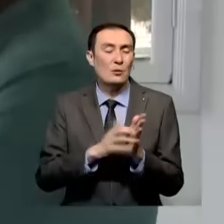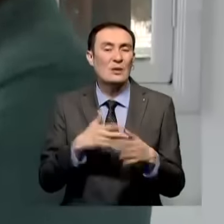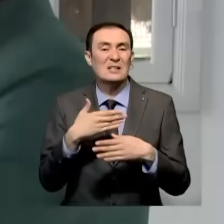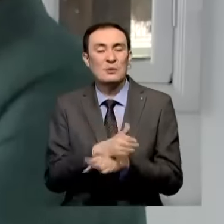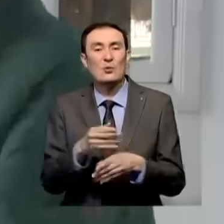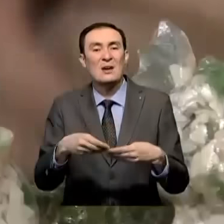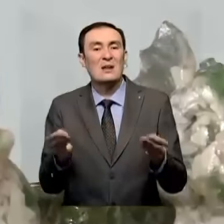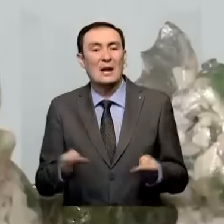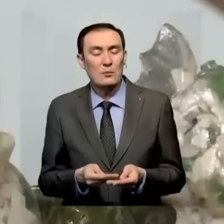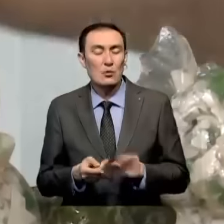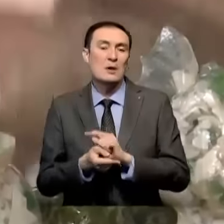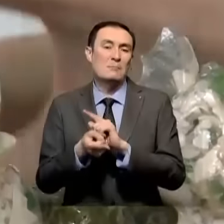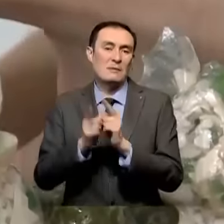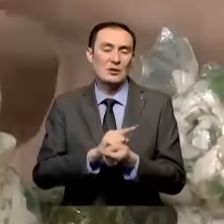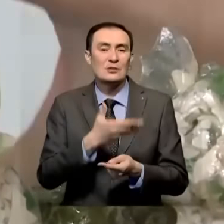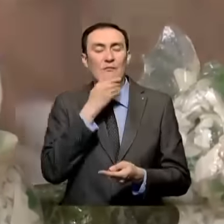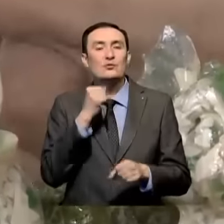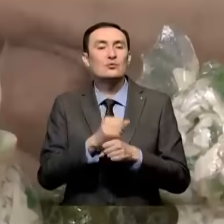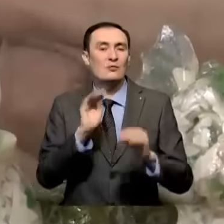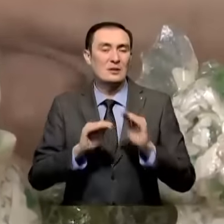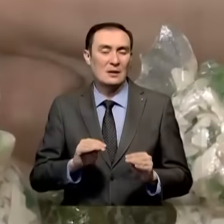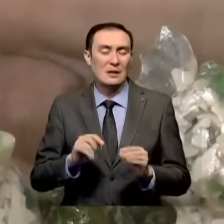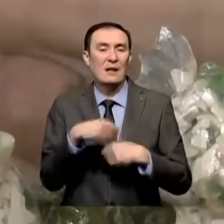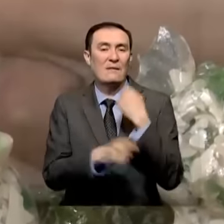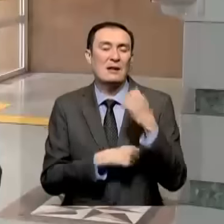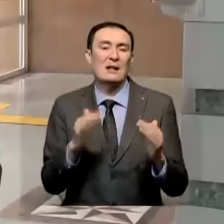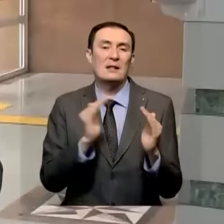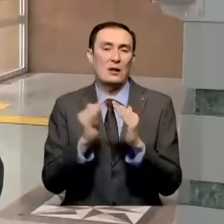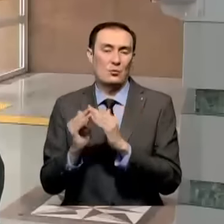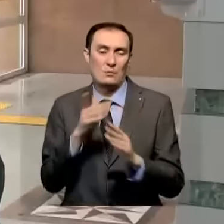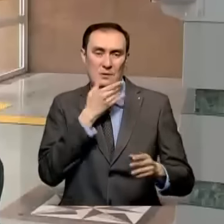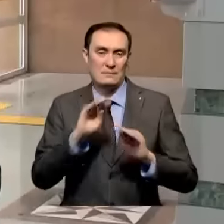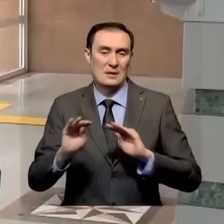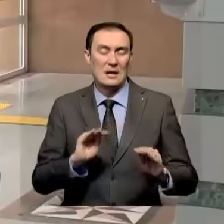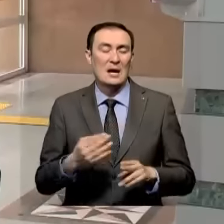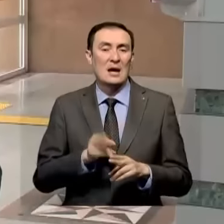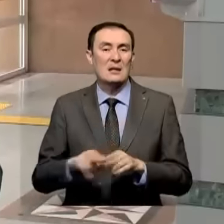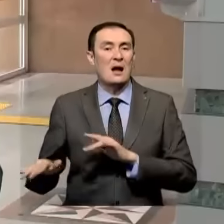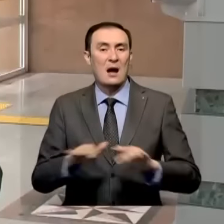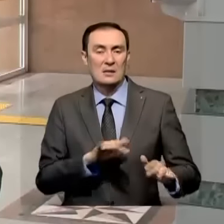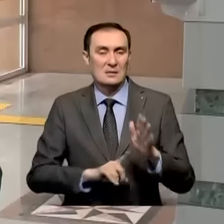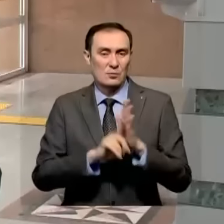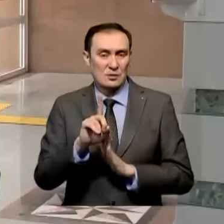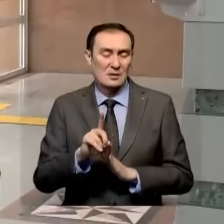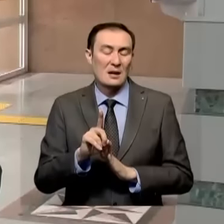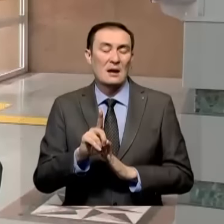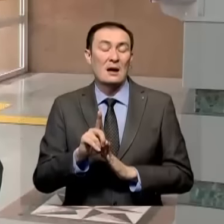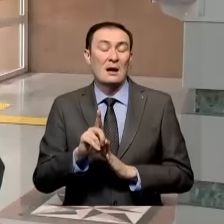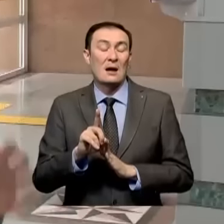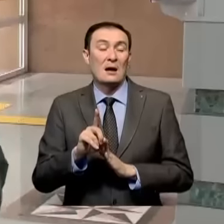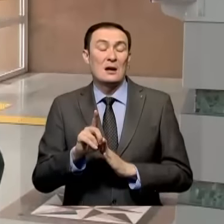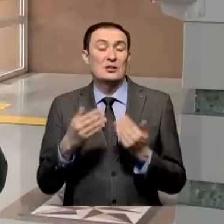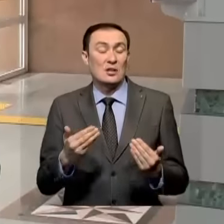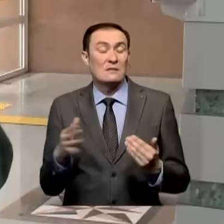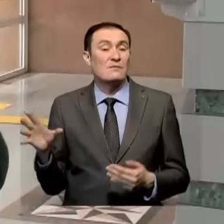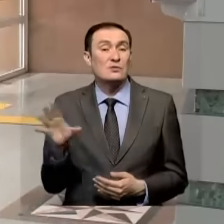разбитую керамику превращает в сувениры и товары для дома. Вот эта акция экологическая, которая запустилась «Таза Казахстан»,